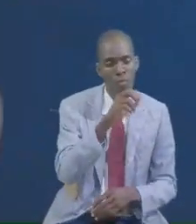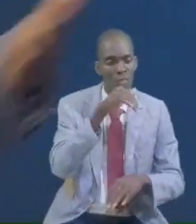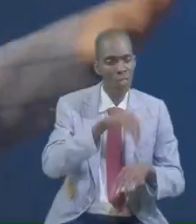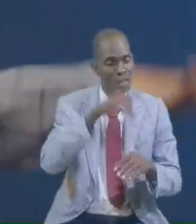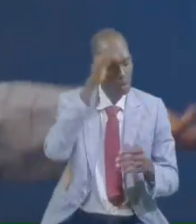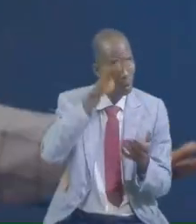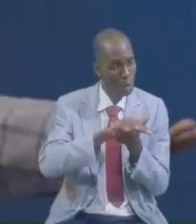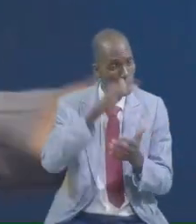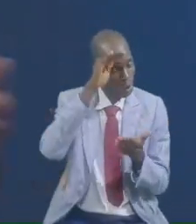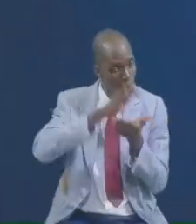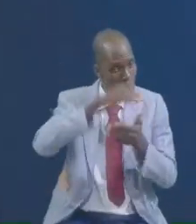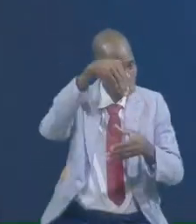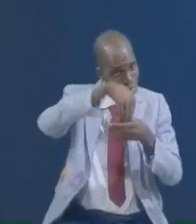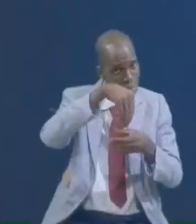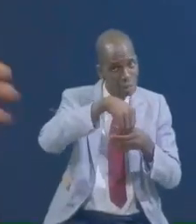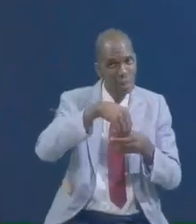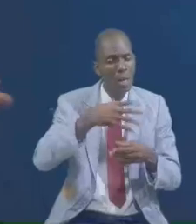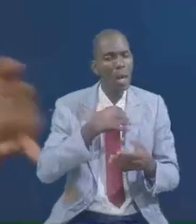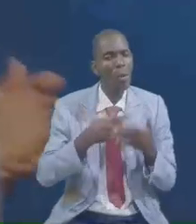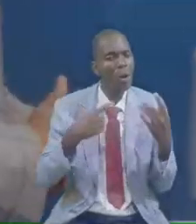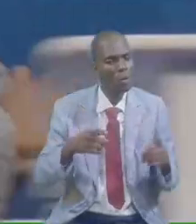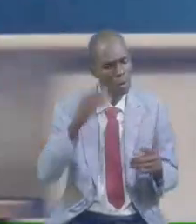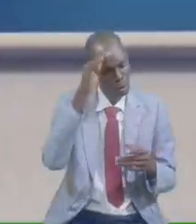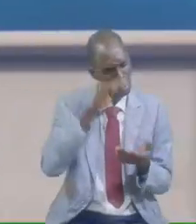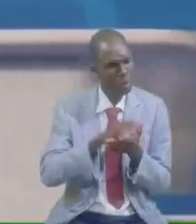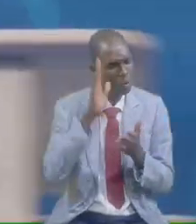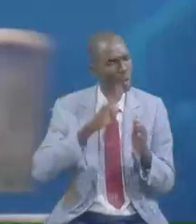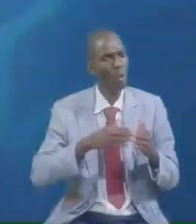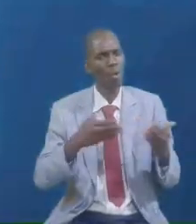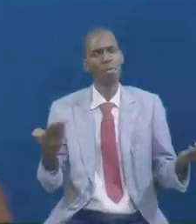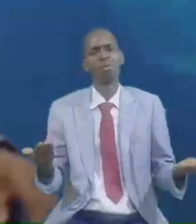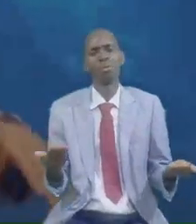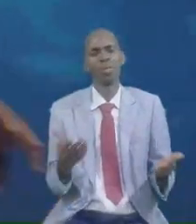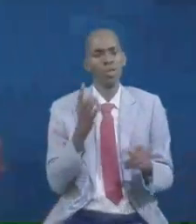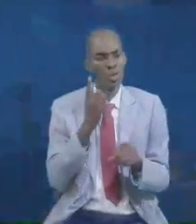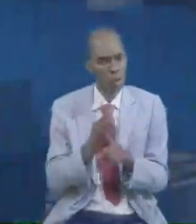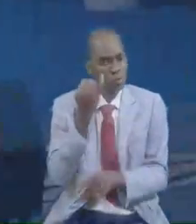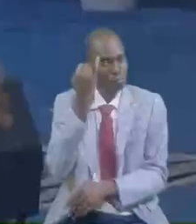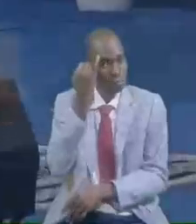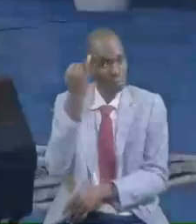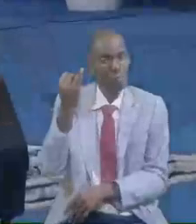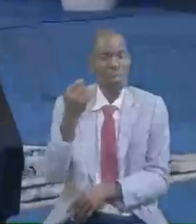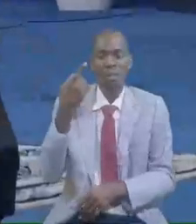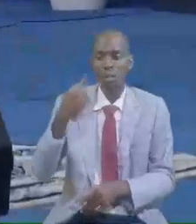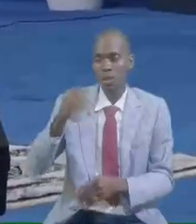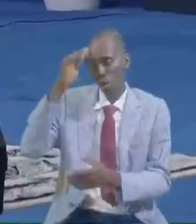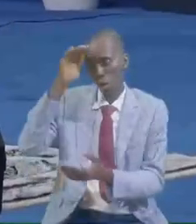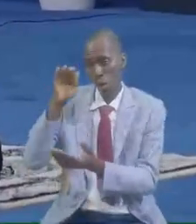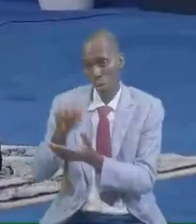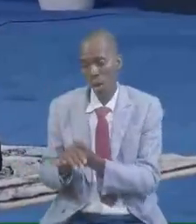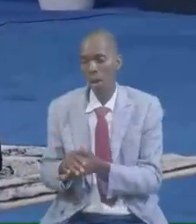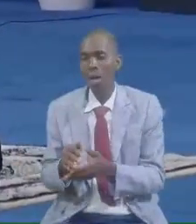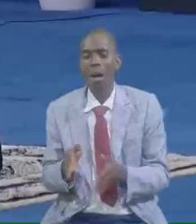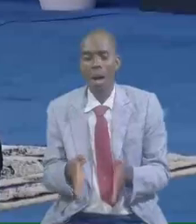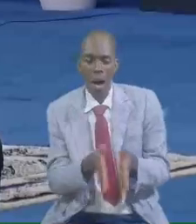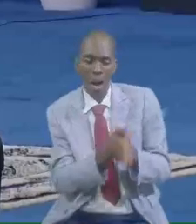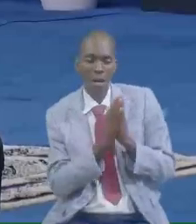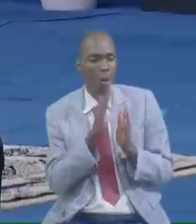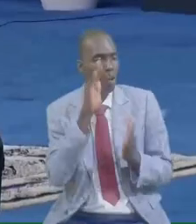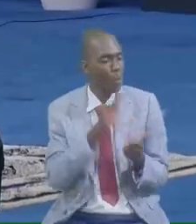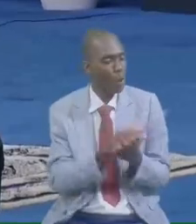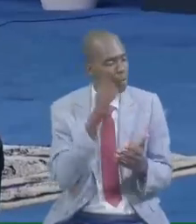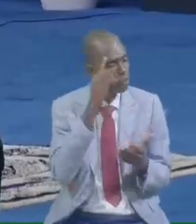et le mari est dedans et pour que la porte soit ouverte? Pouvez-vous imaginer le mari demandant quelque